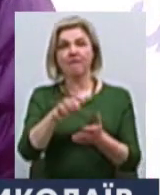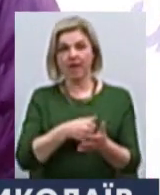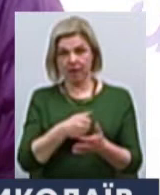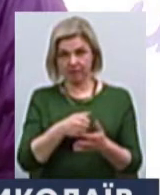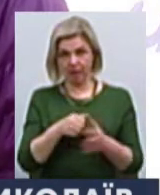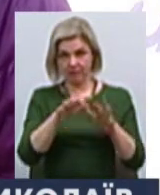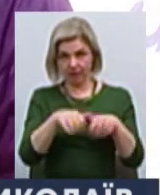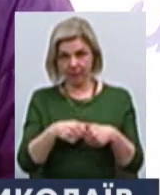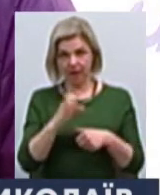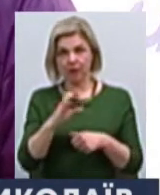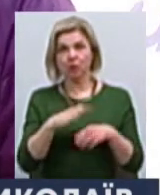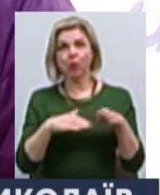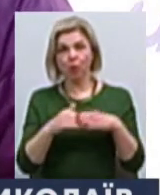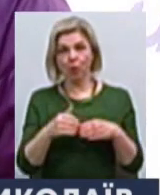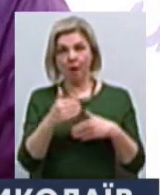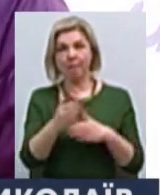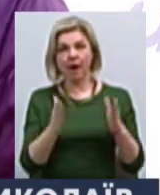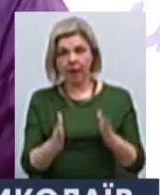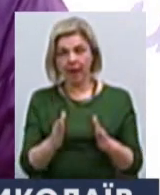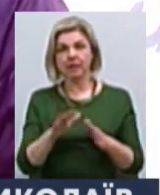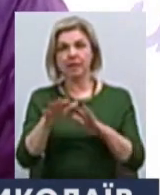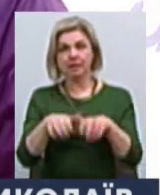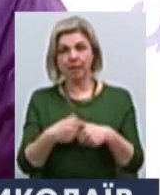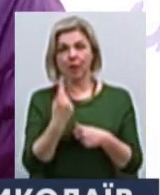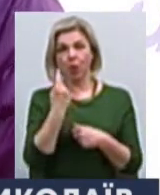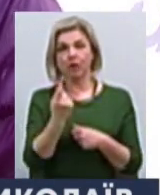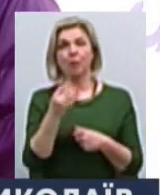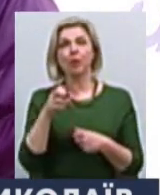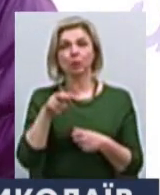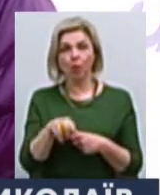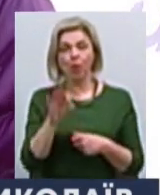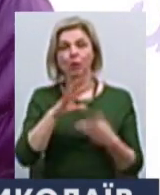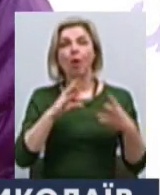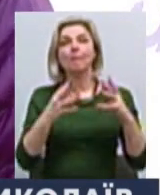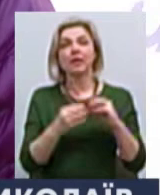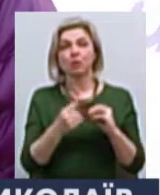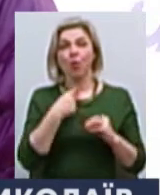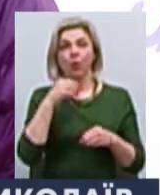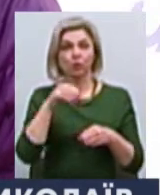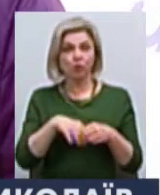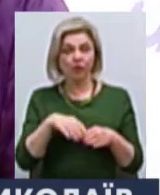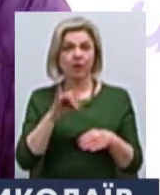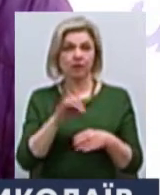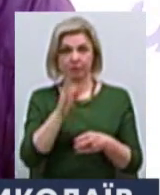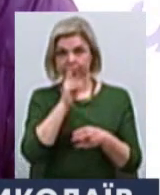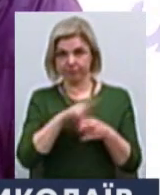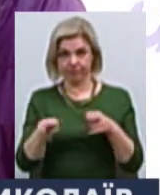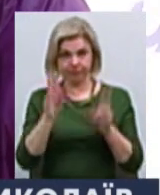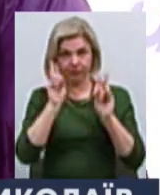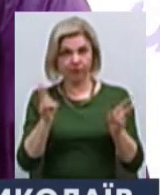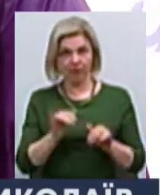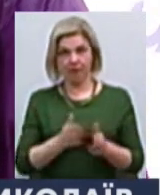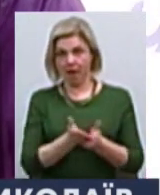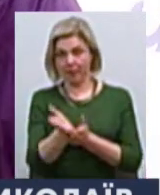пакет, вирвали з нього один протокол про підсумок голосування і зникли в невідомому напрямку.